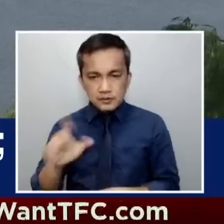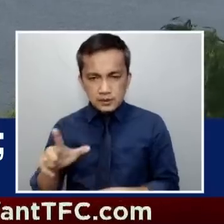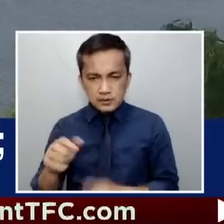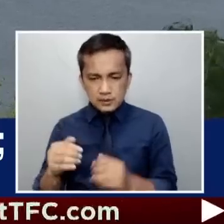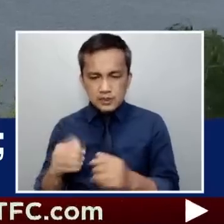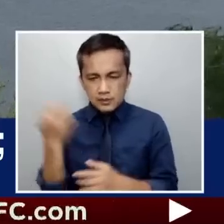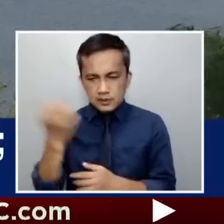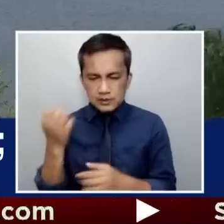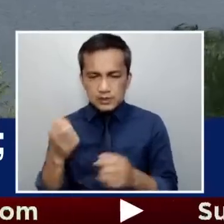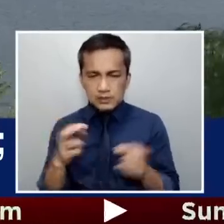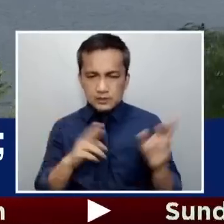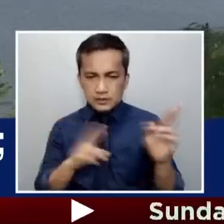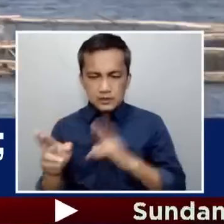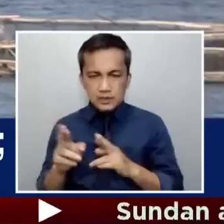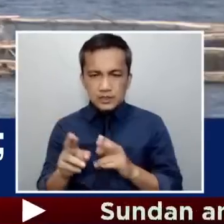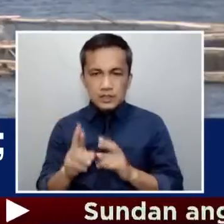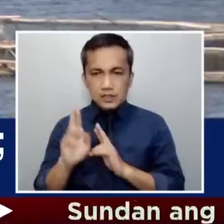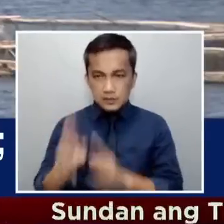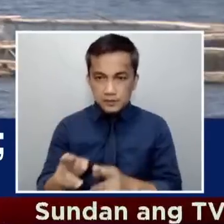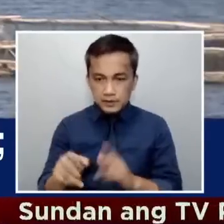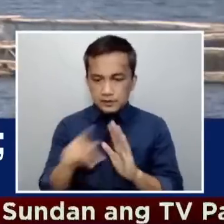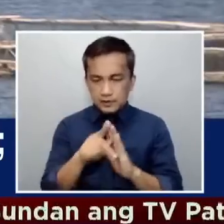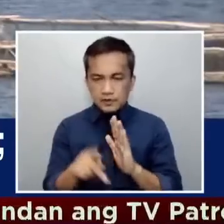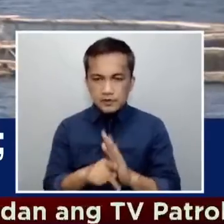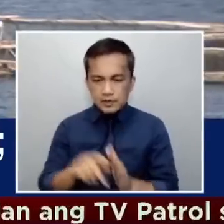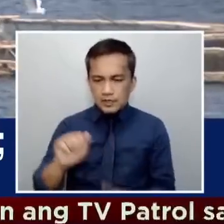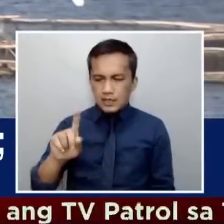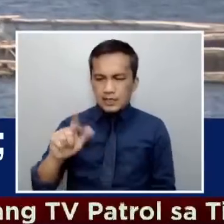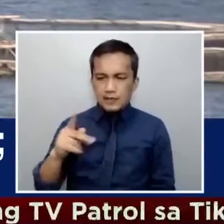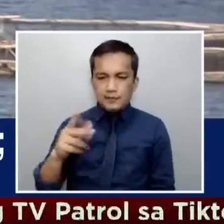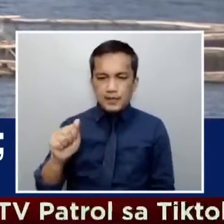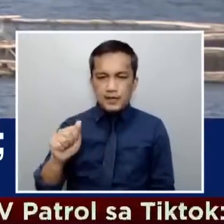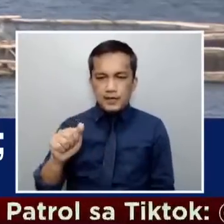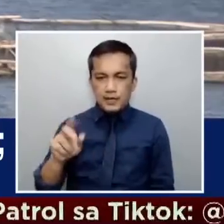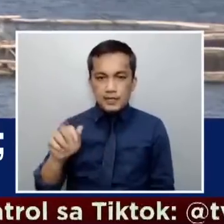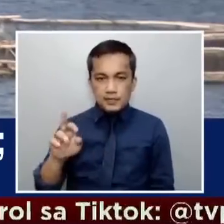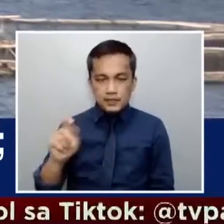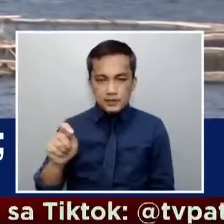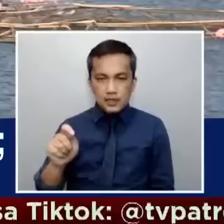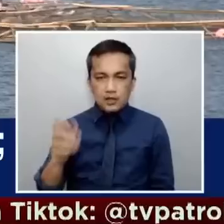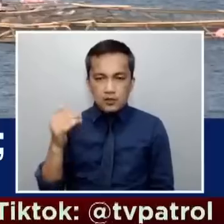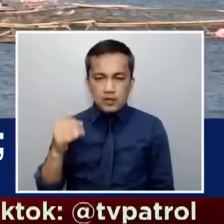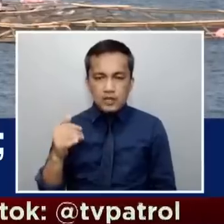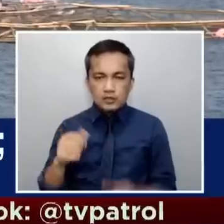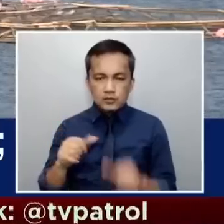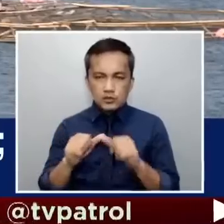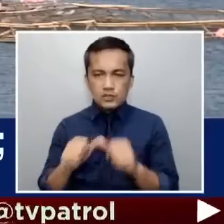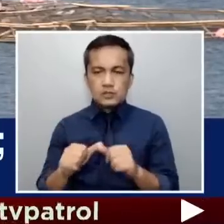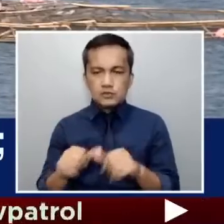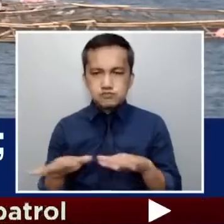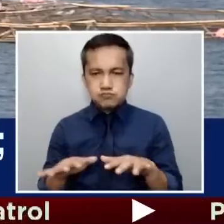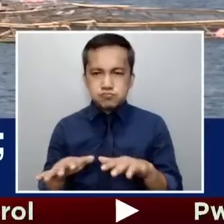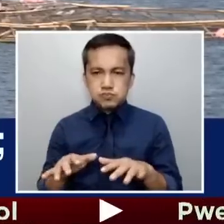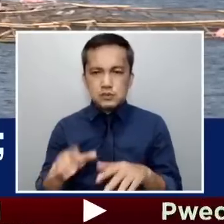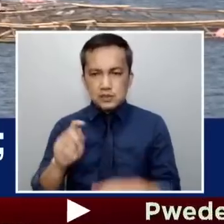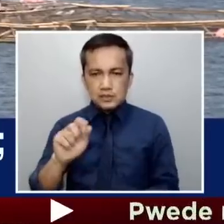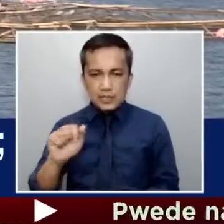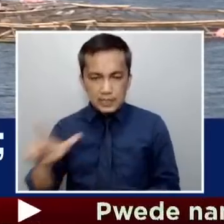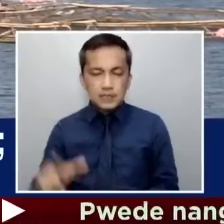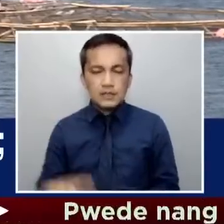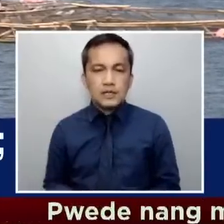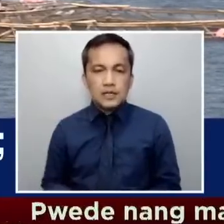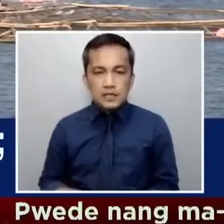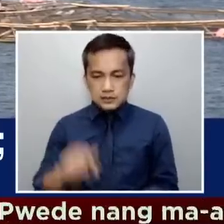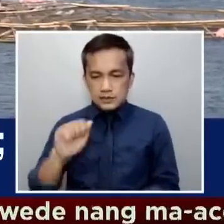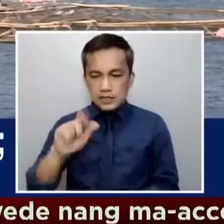Preparedness, Response and Protocols sa Alpha Alert status dahil sa patuloy na aktibidad ng Bulkan Taal. Sa ilalim ng Alpha